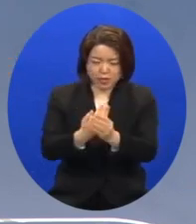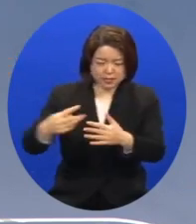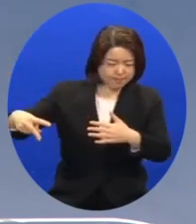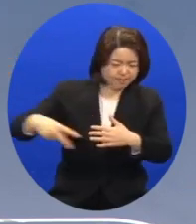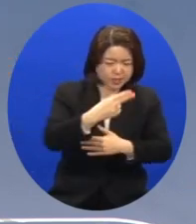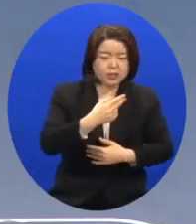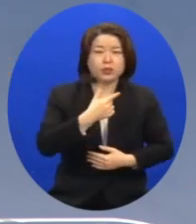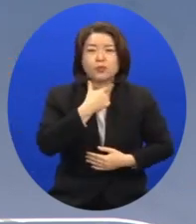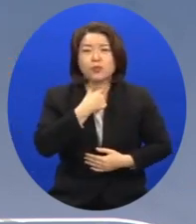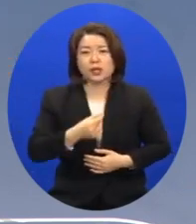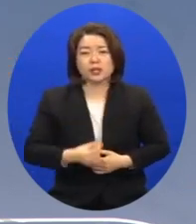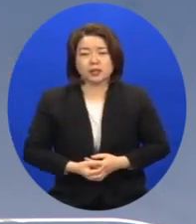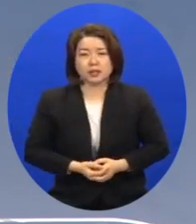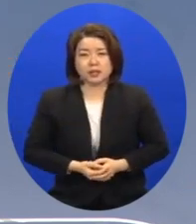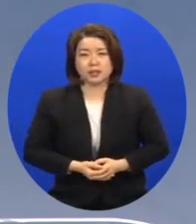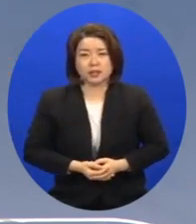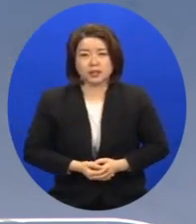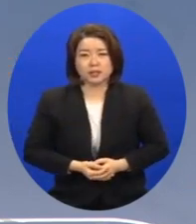하기를 원합니다